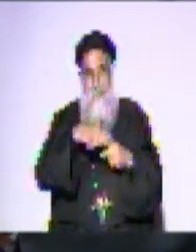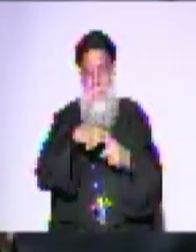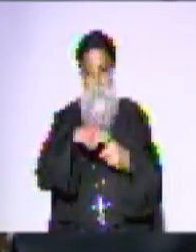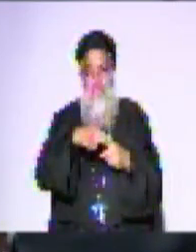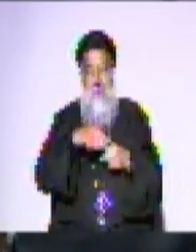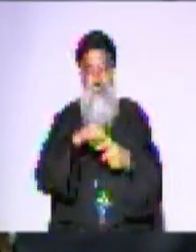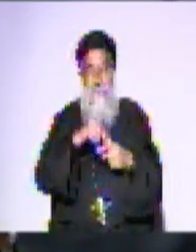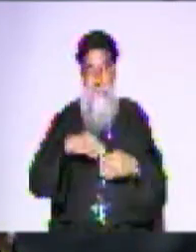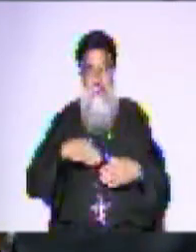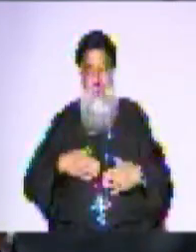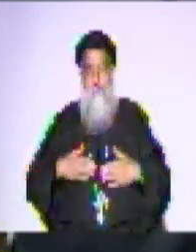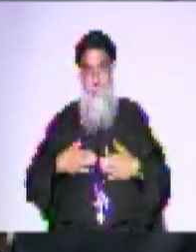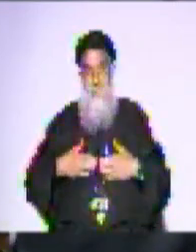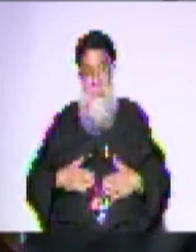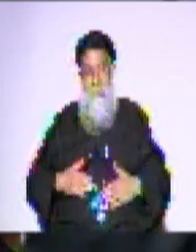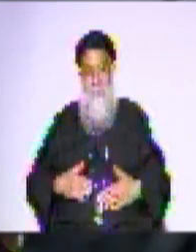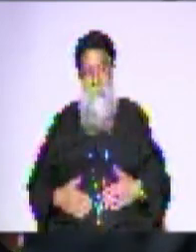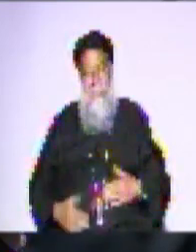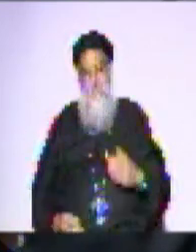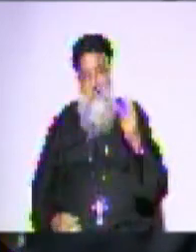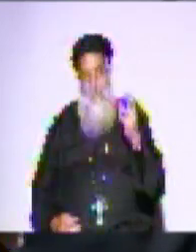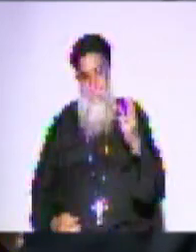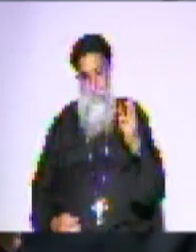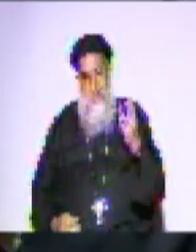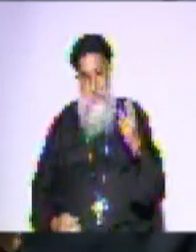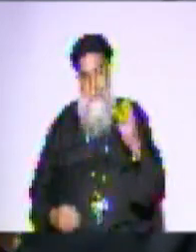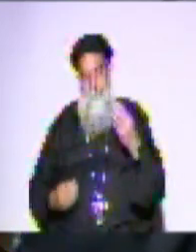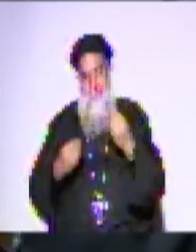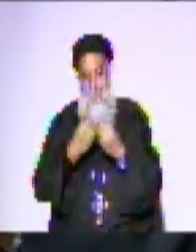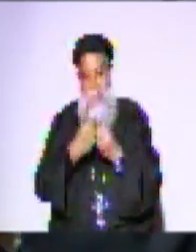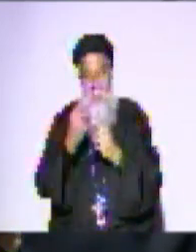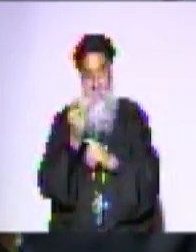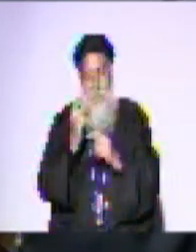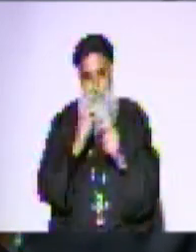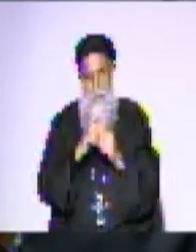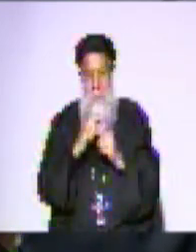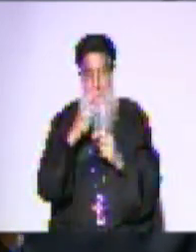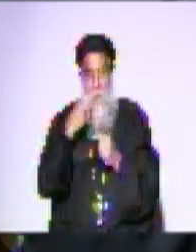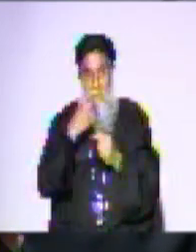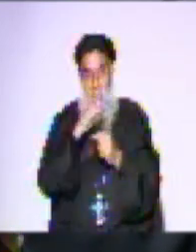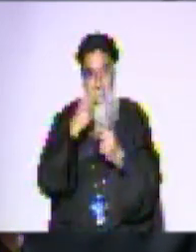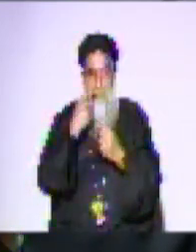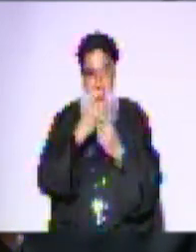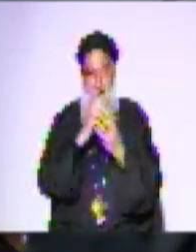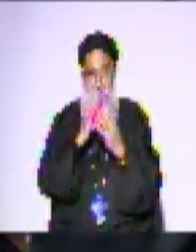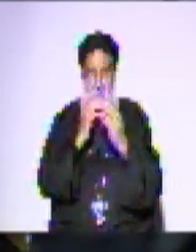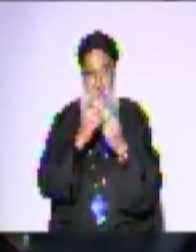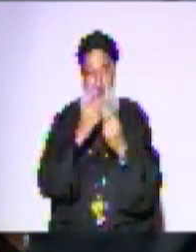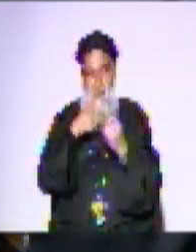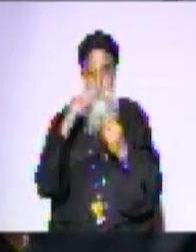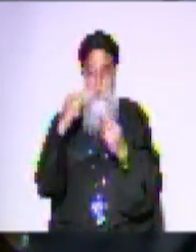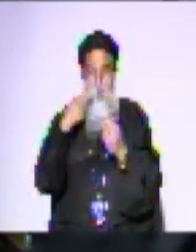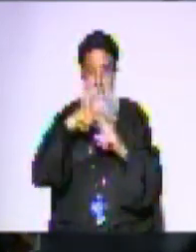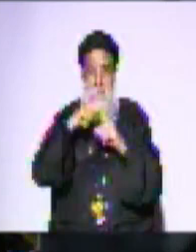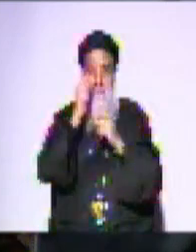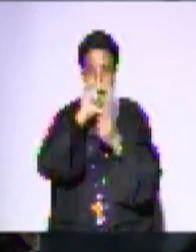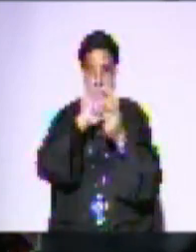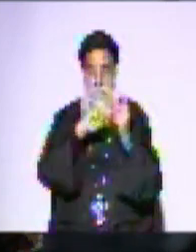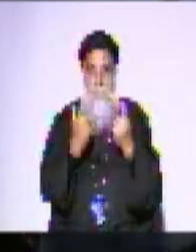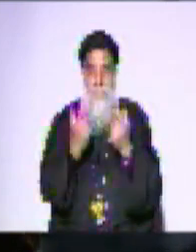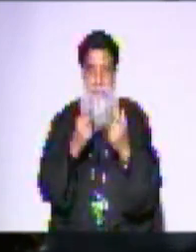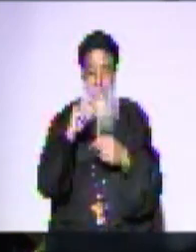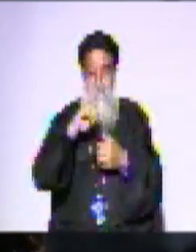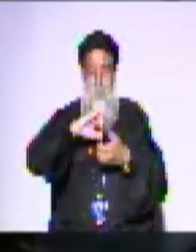الإصحاح الثالث اللي هو الحديث بتاع نيقوديموس مع السيد المسيح. يمكن بيركز شوية بقى على